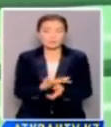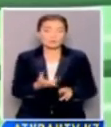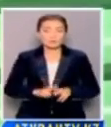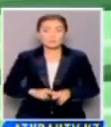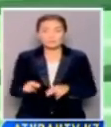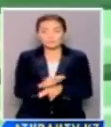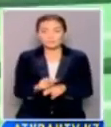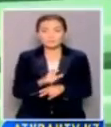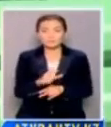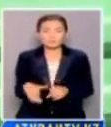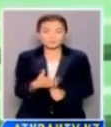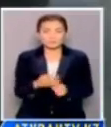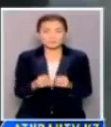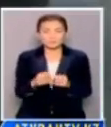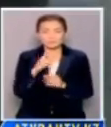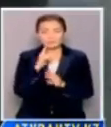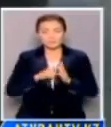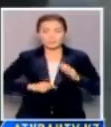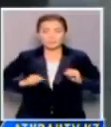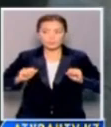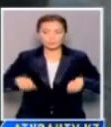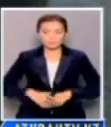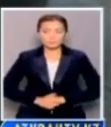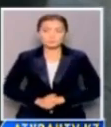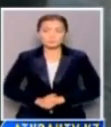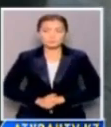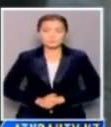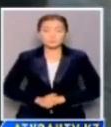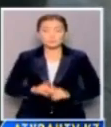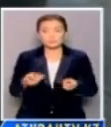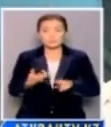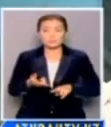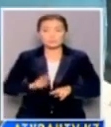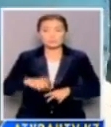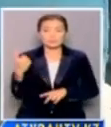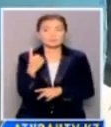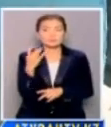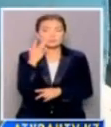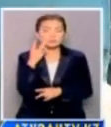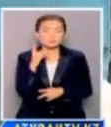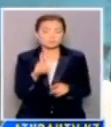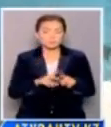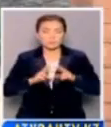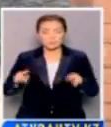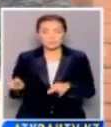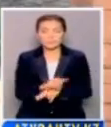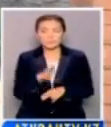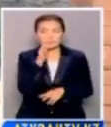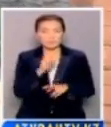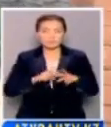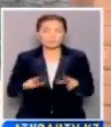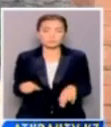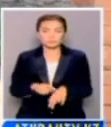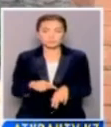ол тәрбиелеген жануар қашанда сенімді серік болады деседі. Шындығы сол, иесі қандай болса, ол өсірген